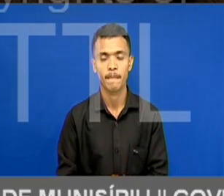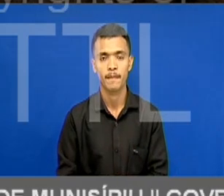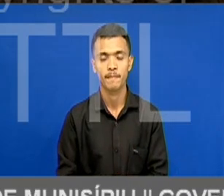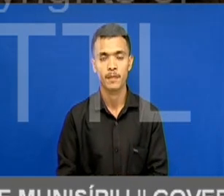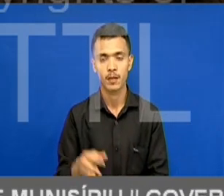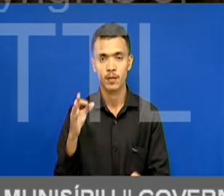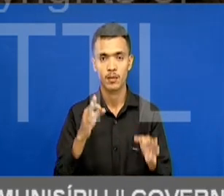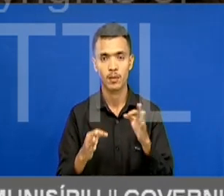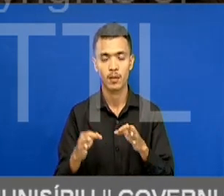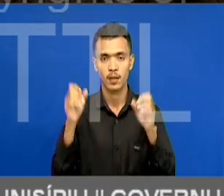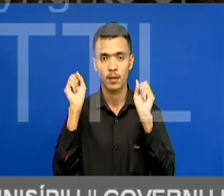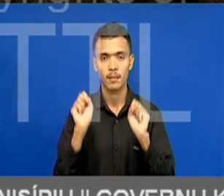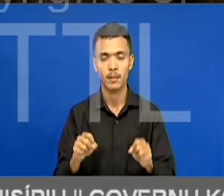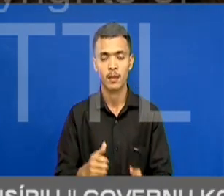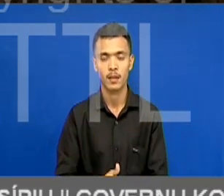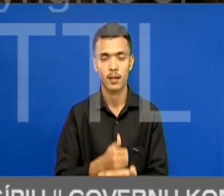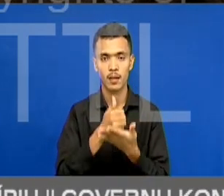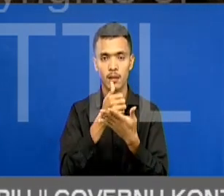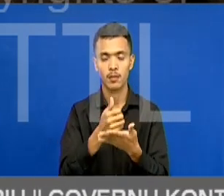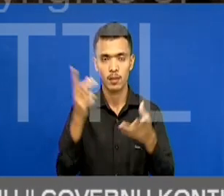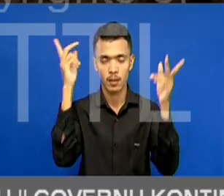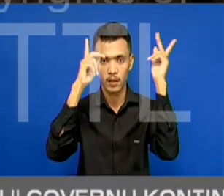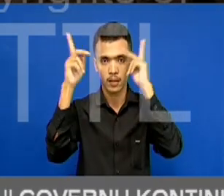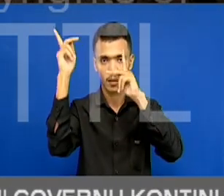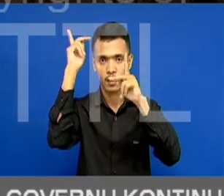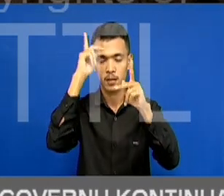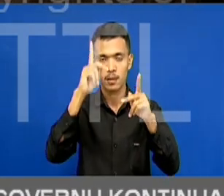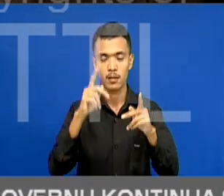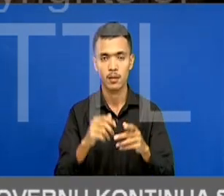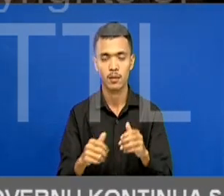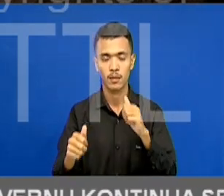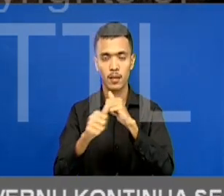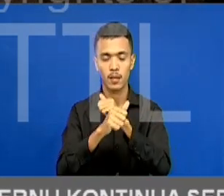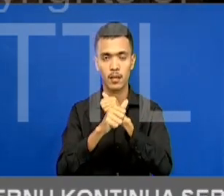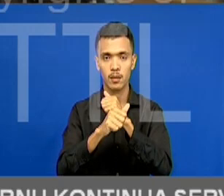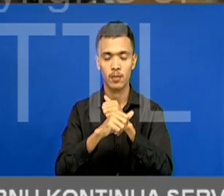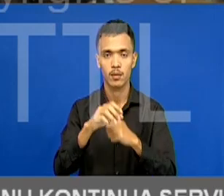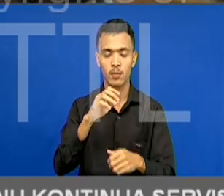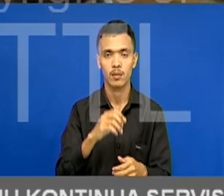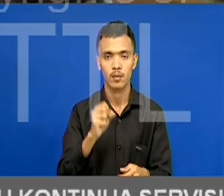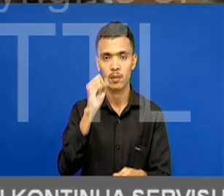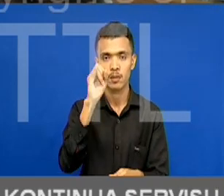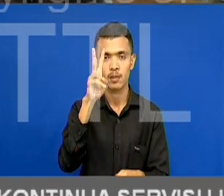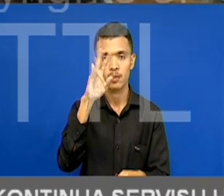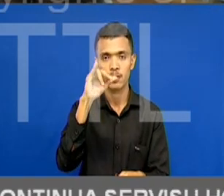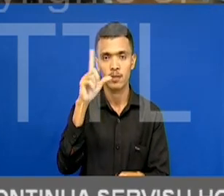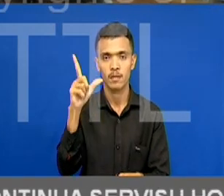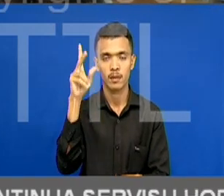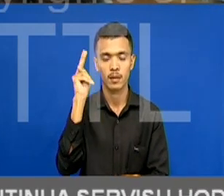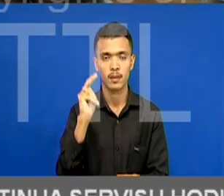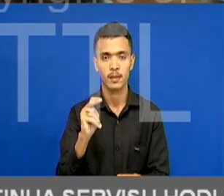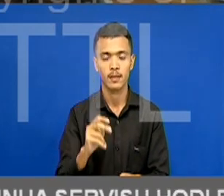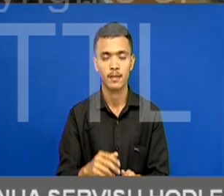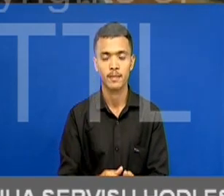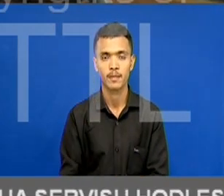atnu nebele fasilita kaju sirane be relasiano ho asunto sibil ninia. Ya, kami bergerak barak ba